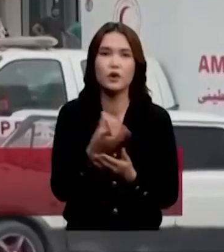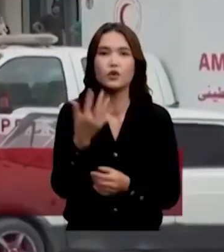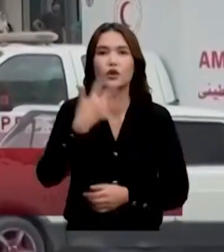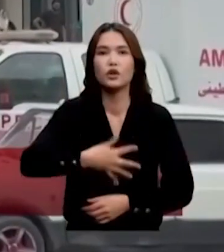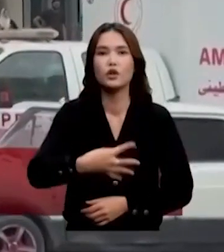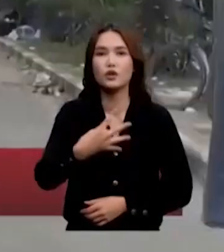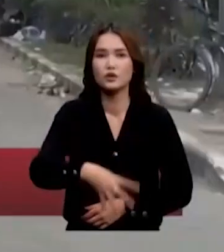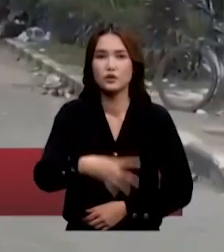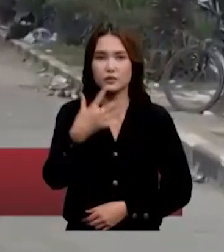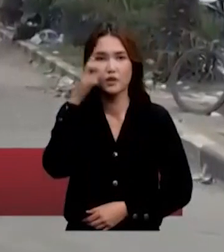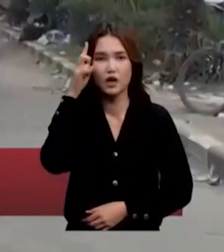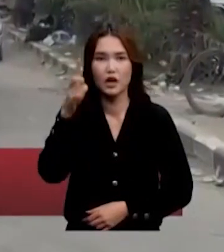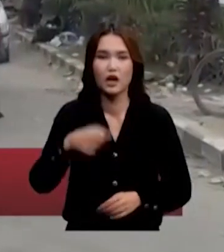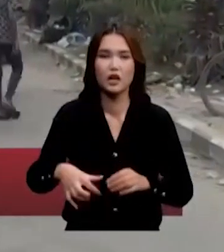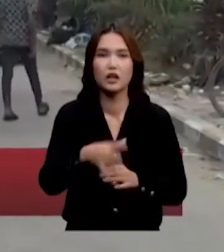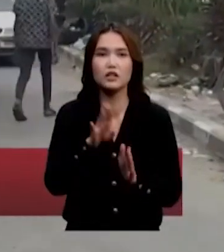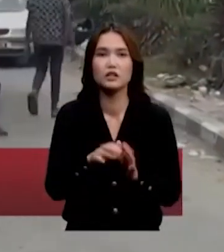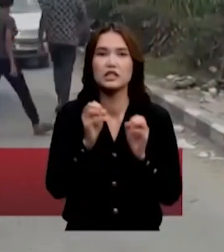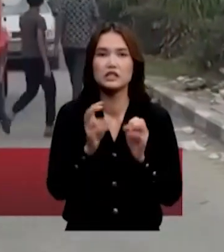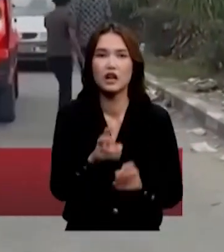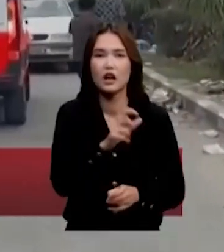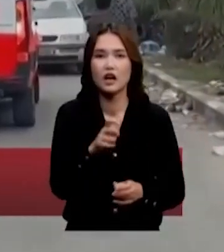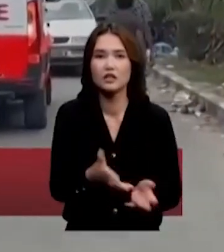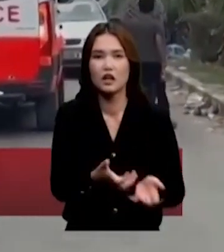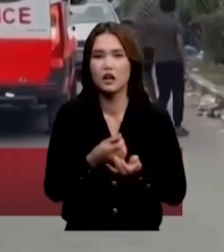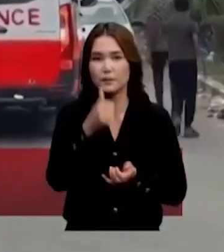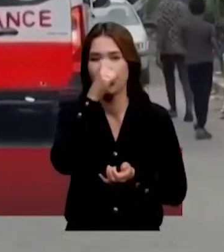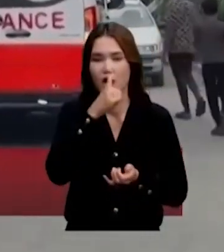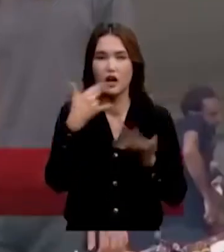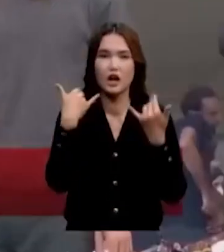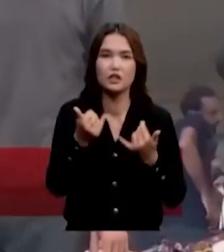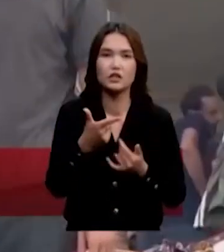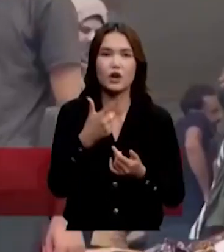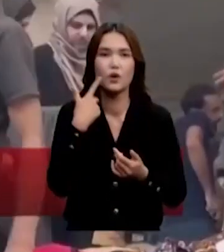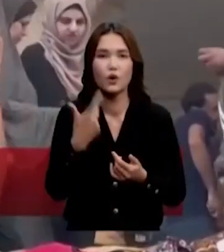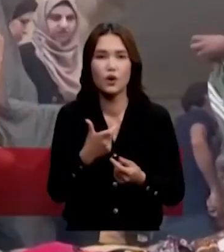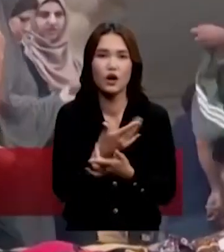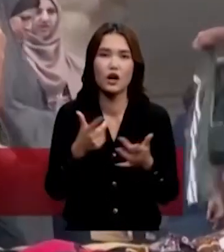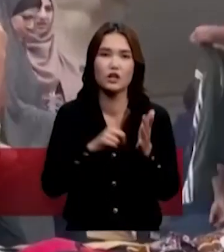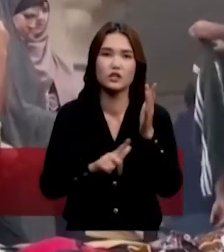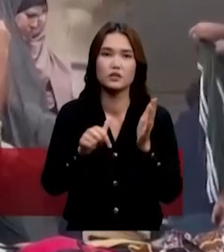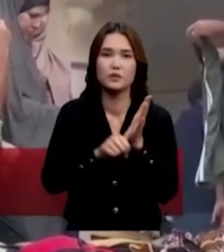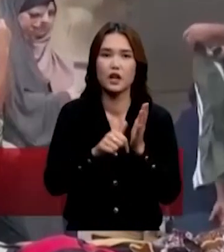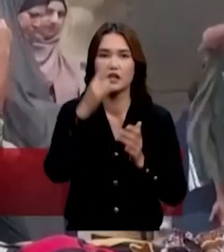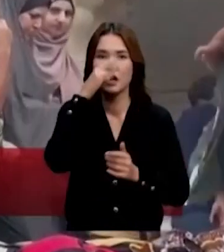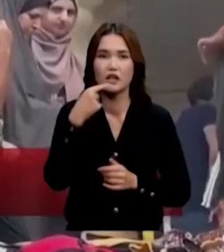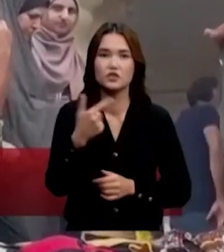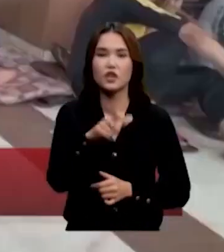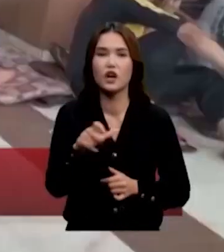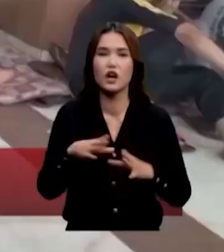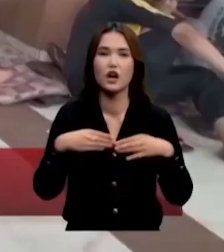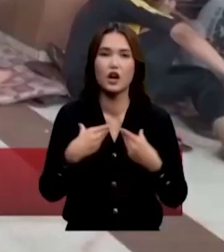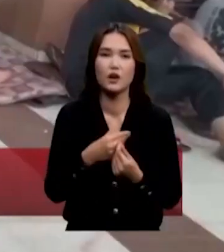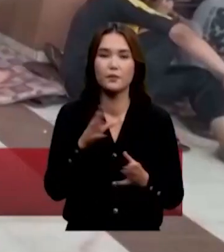el kauptay mahtağı azamattarın alıp kete almay jatır. Kazır oq pen ottyn ortasında 76 Kazakstan'dık jör. Otbası müşürlerimen